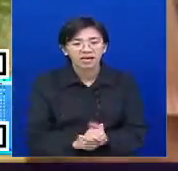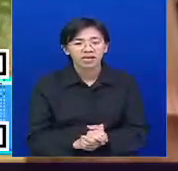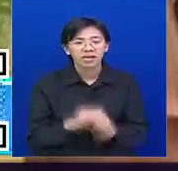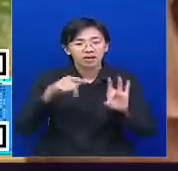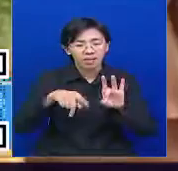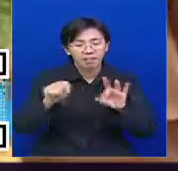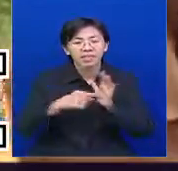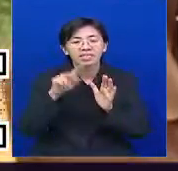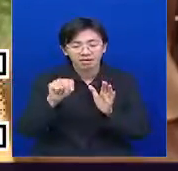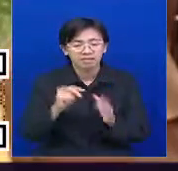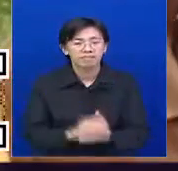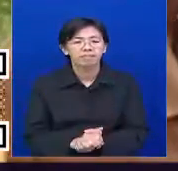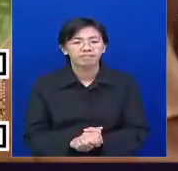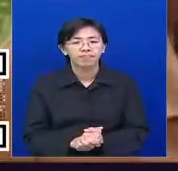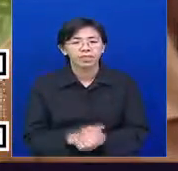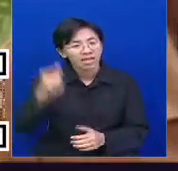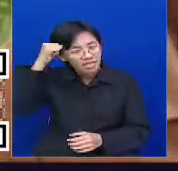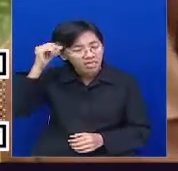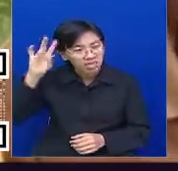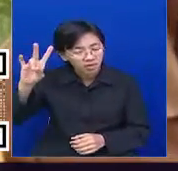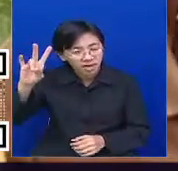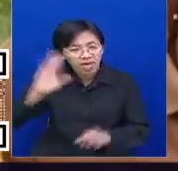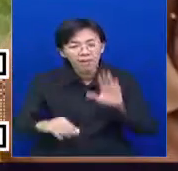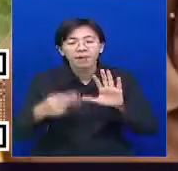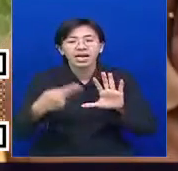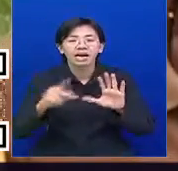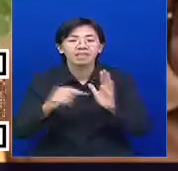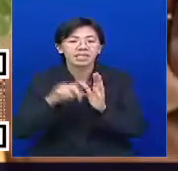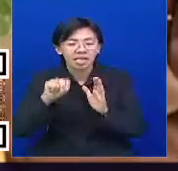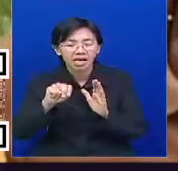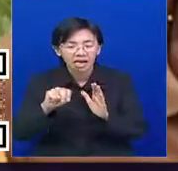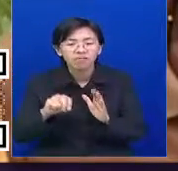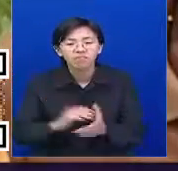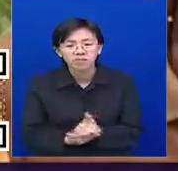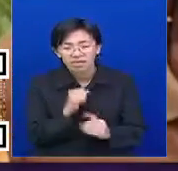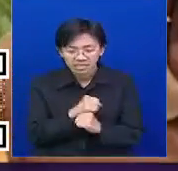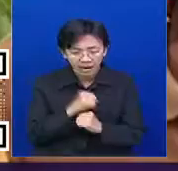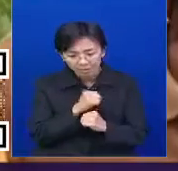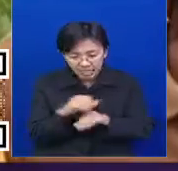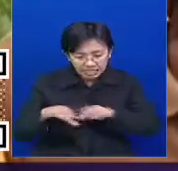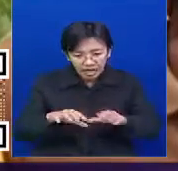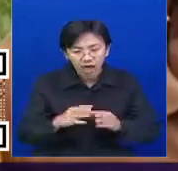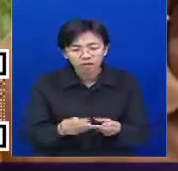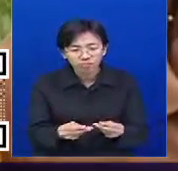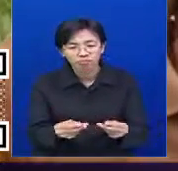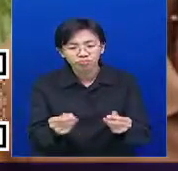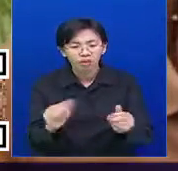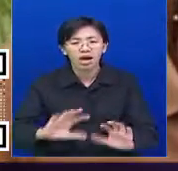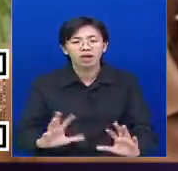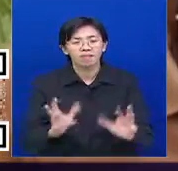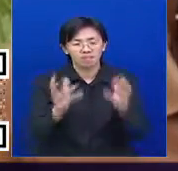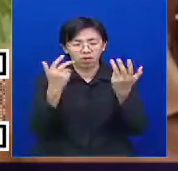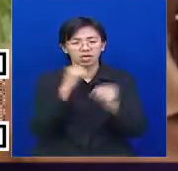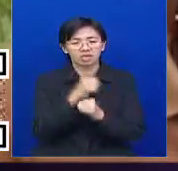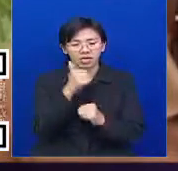8,000 ตันถ้า7วันกับ8 7 5 6มันมี 55,000 ตันมันก็สามารถ7วันน่าจะเดินทางไปถึงเป้าหมาย